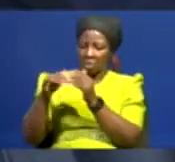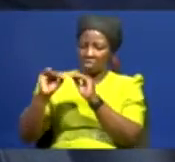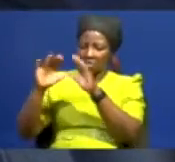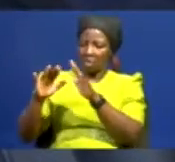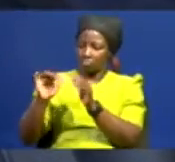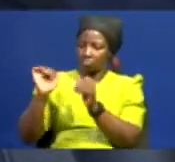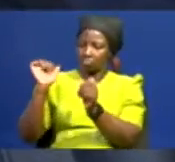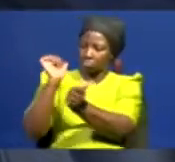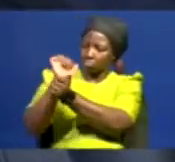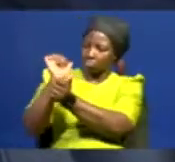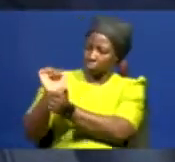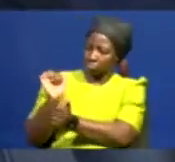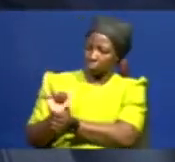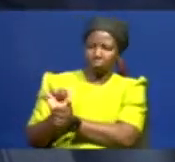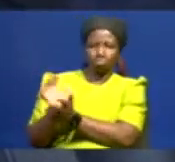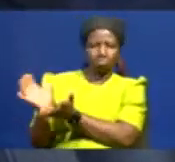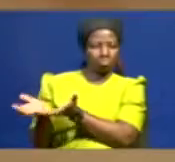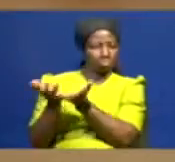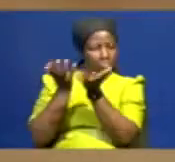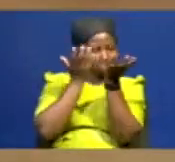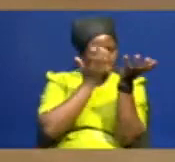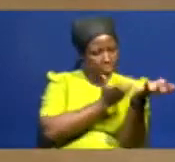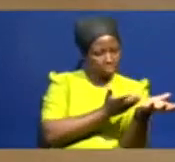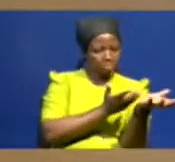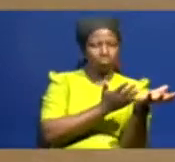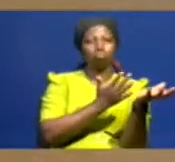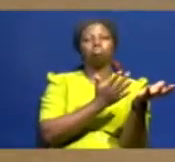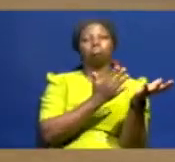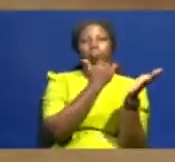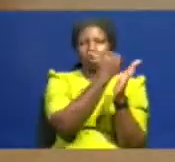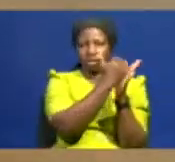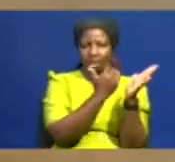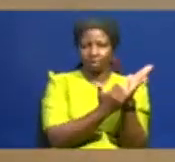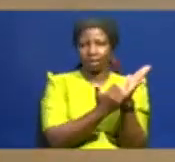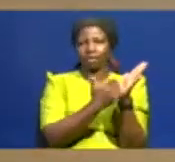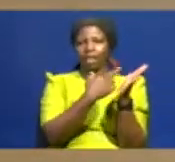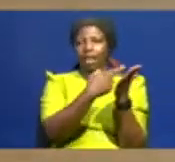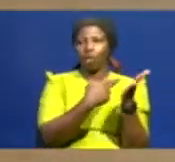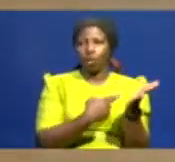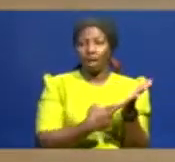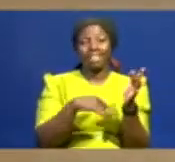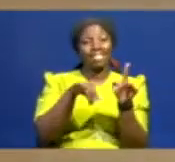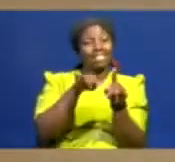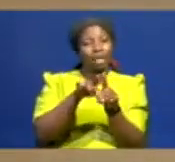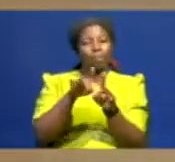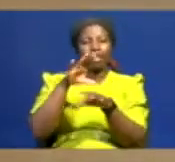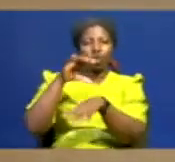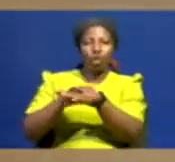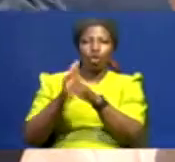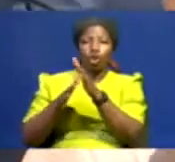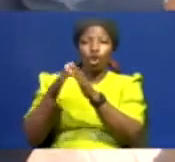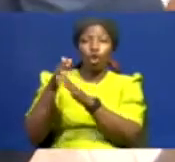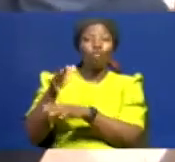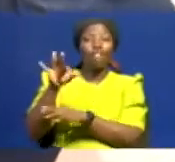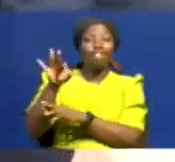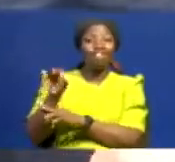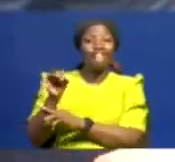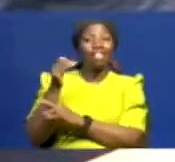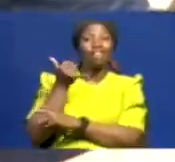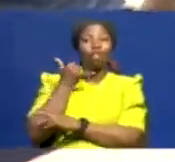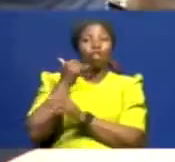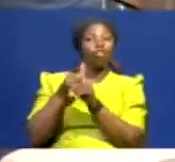here to record their statements. Chiriot alisema walifanikiwa kunasa zaidi ya simu 30 kutoka kwa walimu